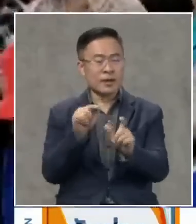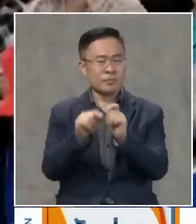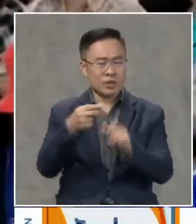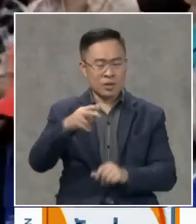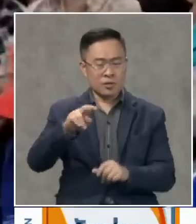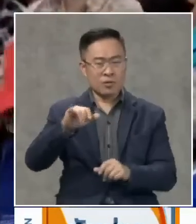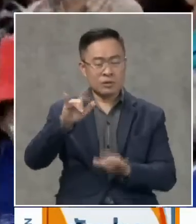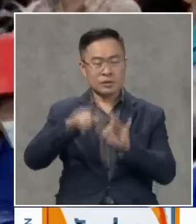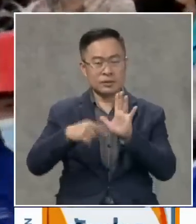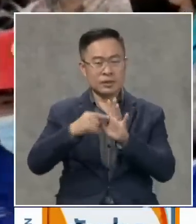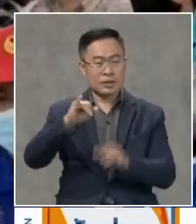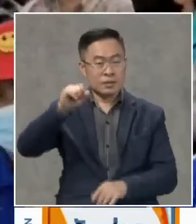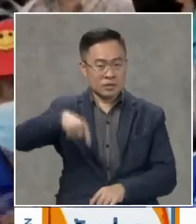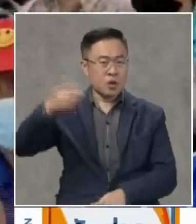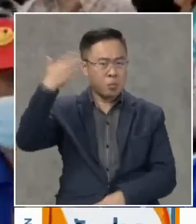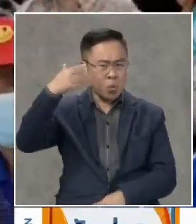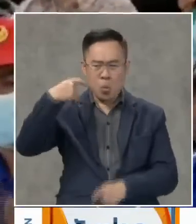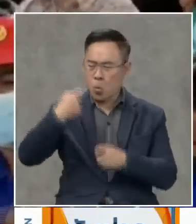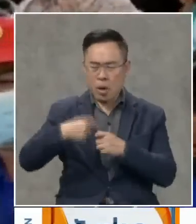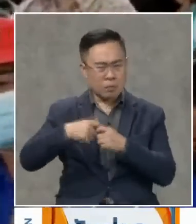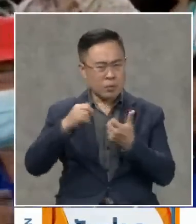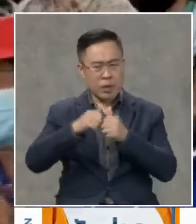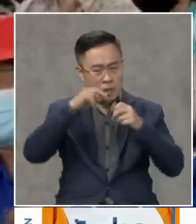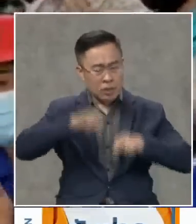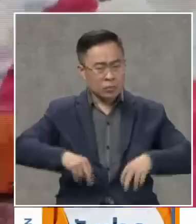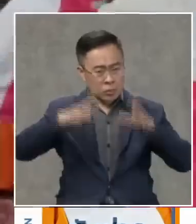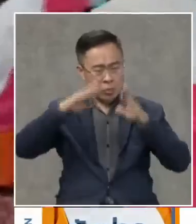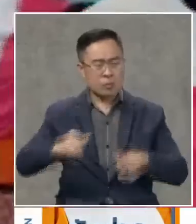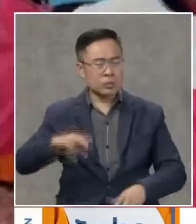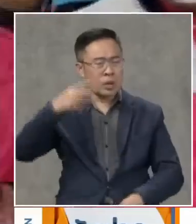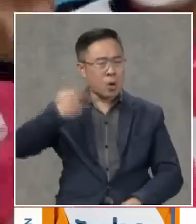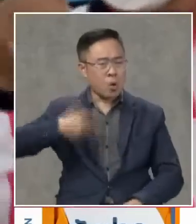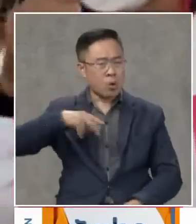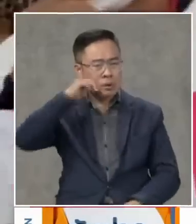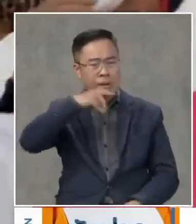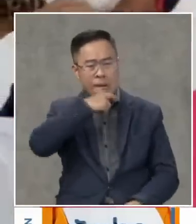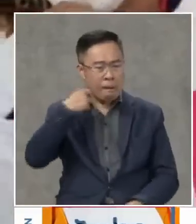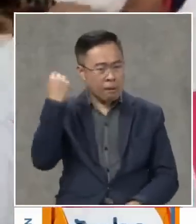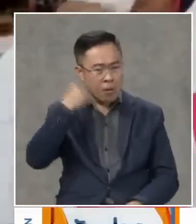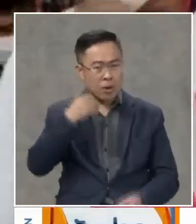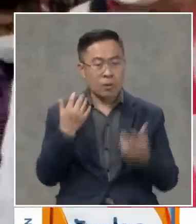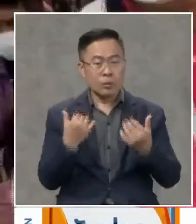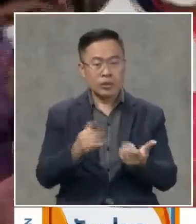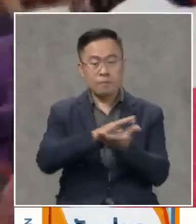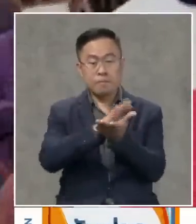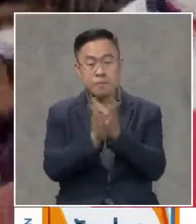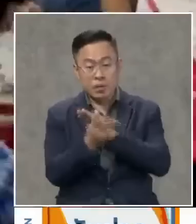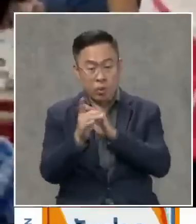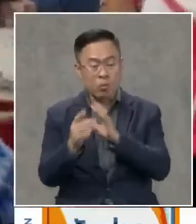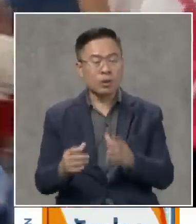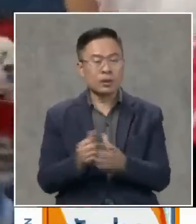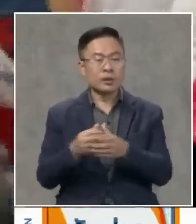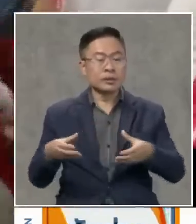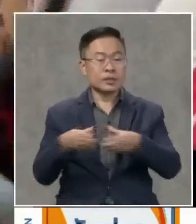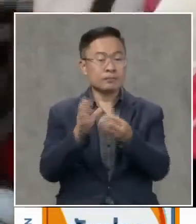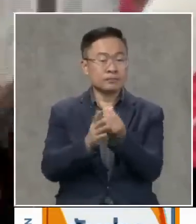ๆเคยเดินทางยากลำบากหน้าฝนก็น้ำท่วมหน้าร้อนก็แห้งแล้งจัดนะคะตอนนี้ทุกอย่างเปลี่ยนไปเพราะว่ามีการพัฒนา